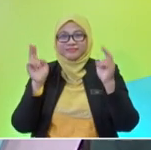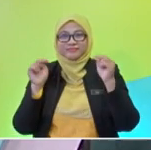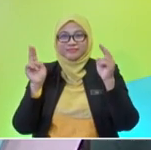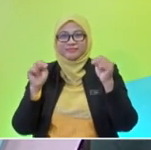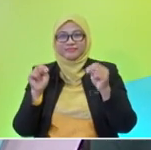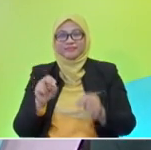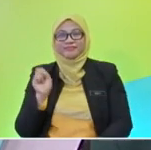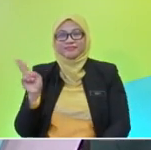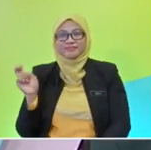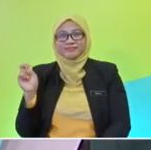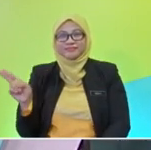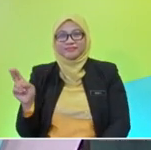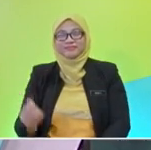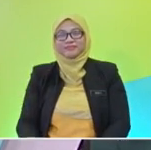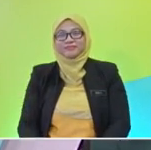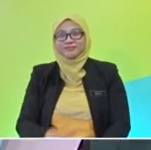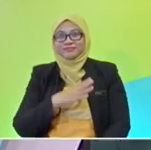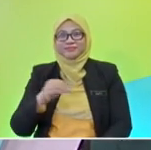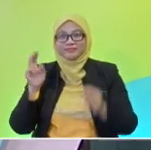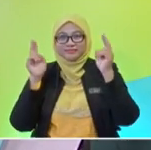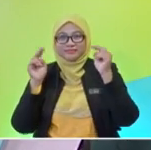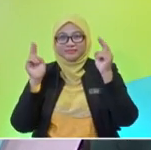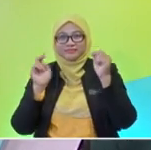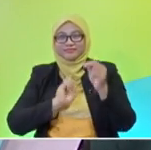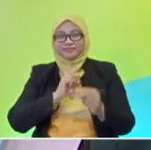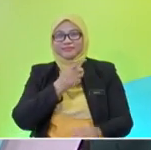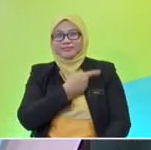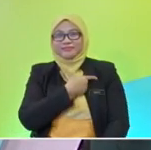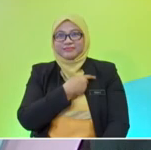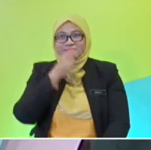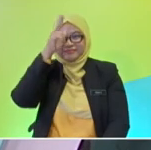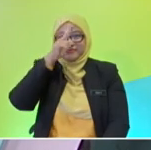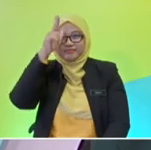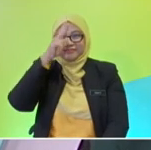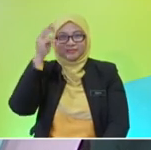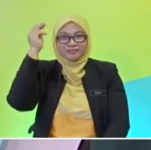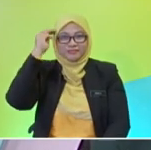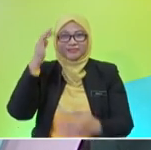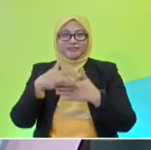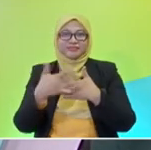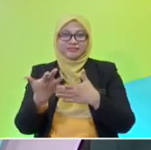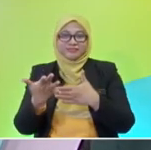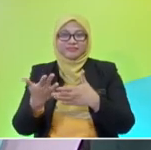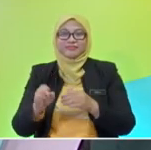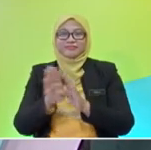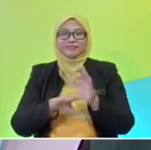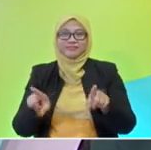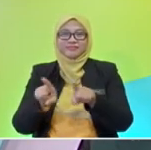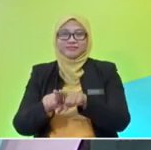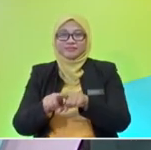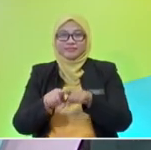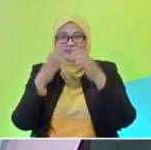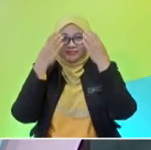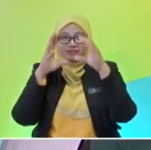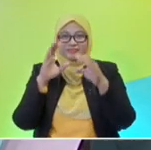adalah sejarah dan topik itu begitu menarik yaitu Kerajaan Melayu awal bersama saya